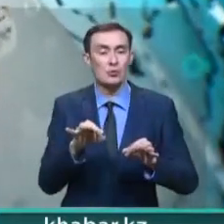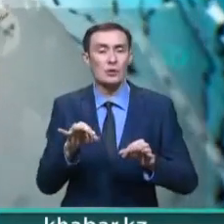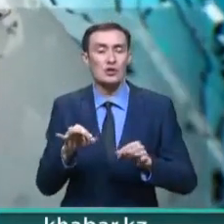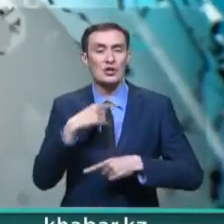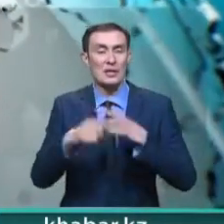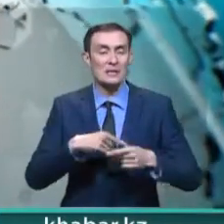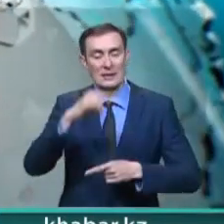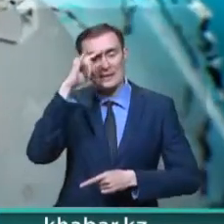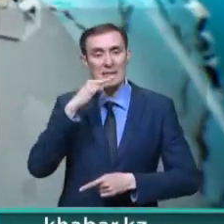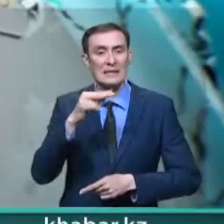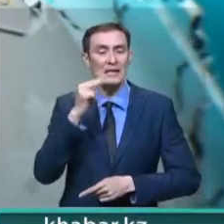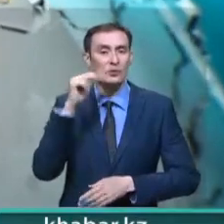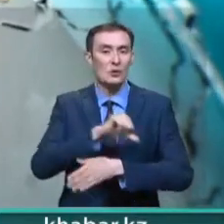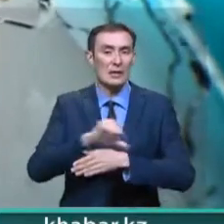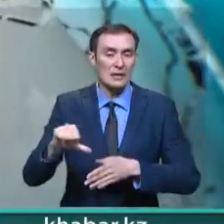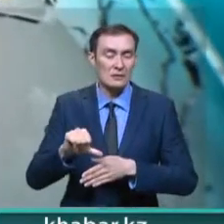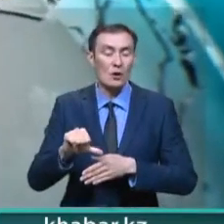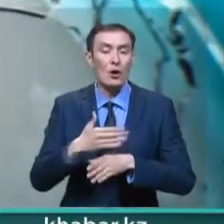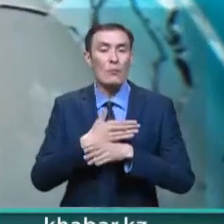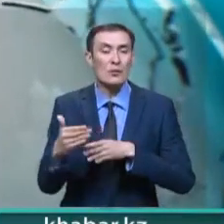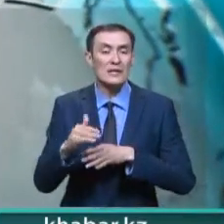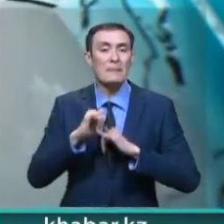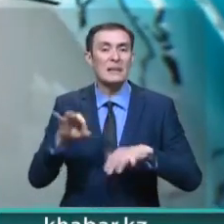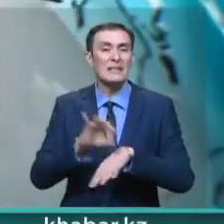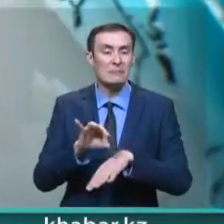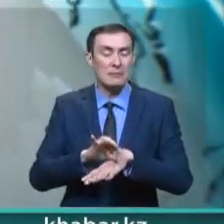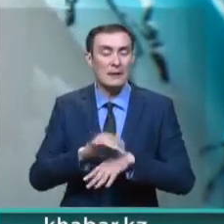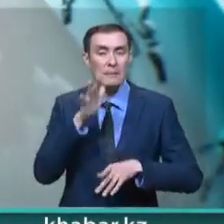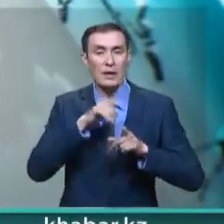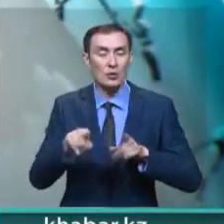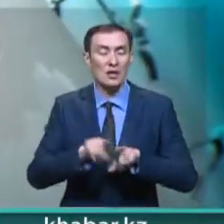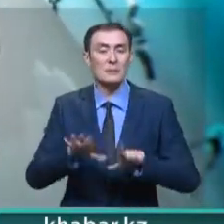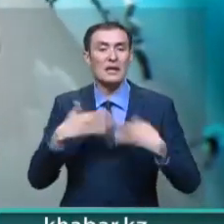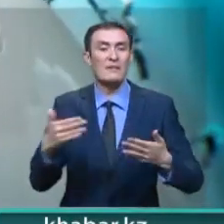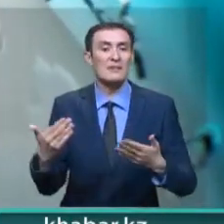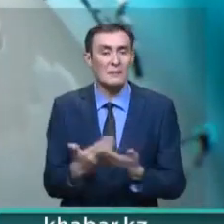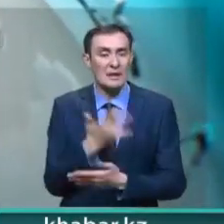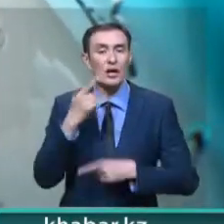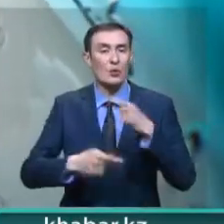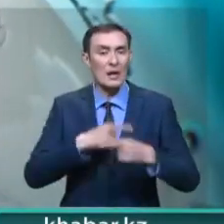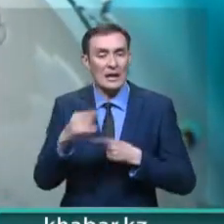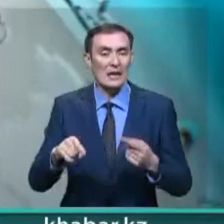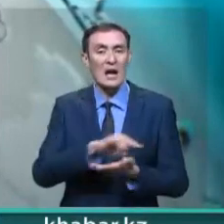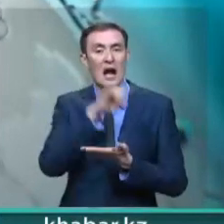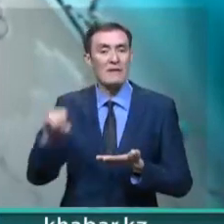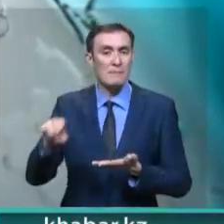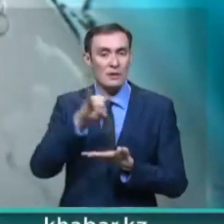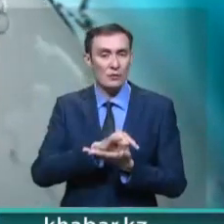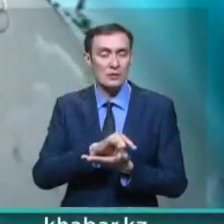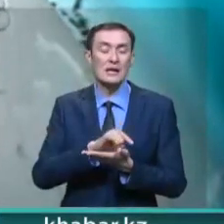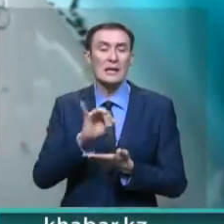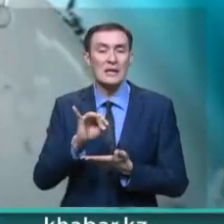на казахстанско-китайской границе в постпандемийный период. Токаев также предлагает возобновить регулярные